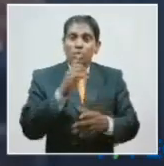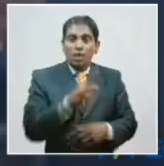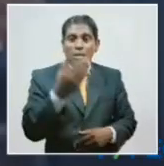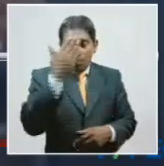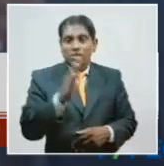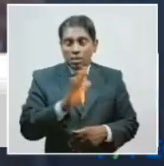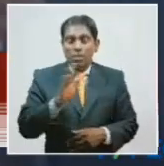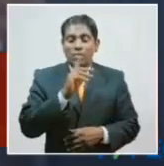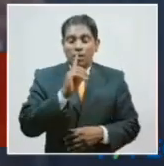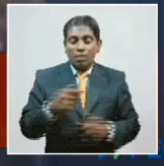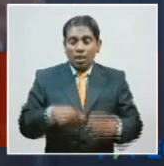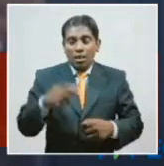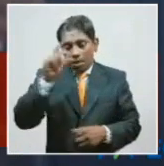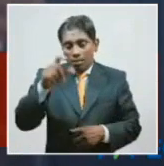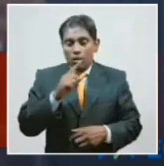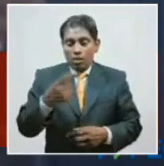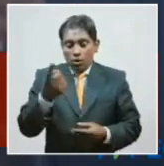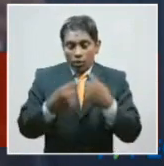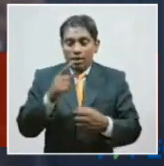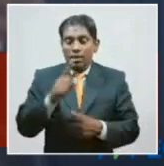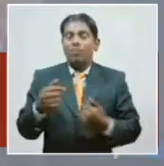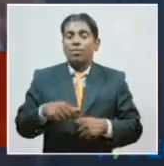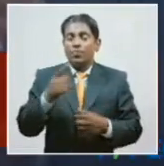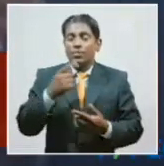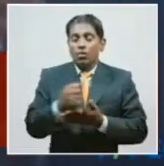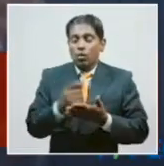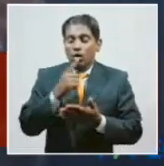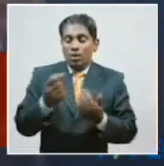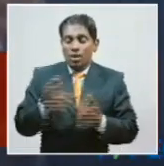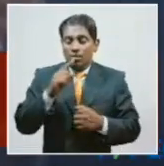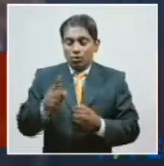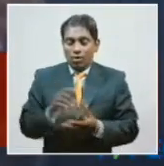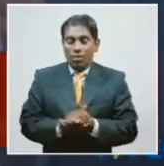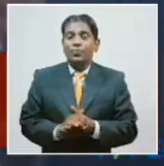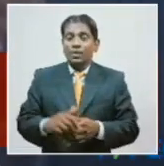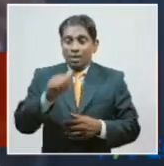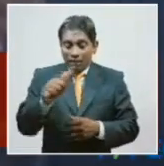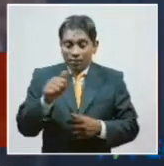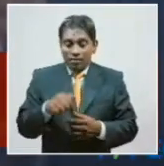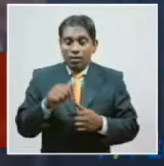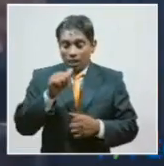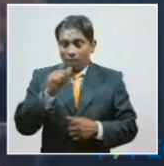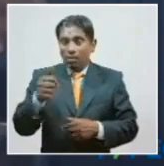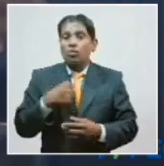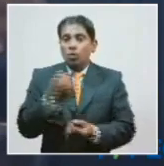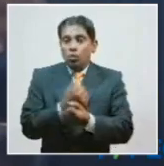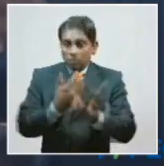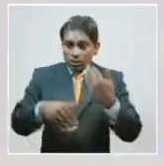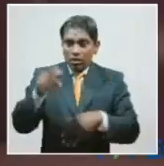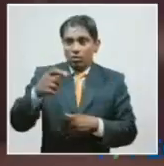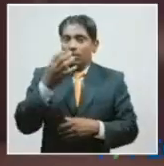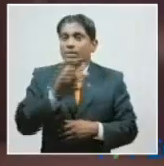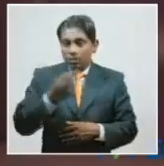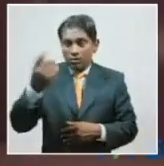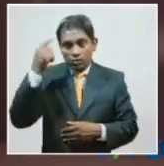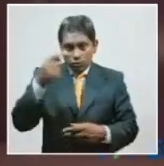පොන්දු එමුතුම පෞගේ කාලේ කරපු සිදුවීම් එක්ක කිසි දෙයකට අතනගුර ගන්න බැරි වෙලාද? ඒ හරහා මේ අතනගුර ගන්න යනවා ගරුකතා නැගනේ කාලවෙන්තු වරප්‍රසාද වාර ගන්න පයි කියන ඉල්ලීම ඔබට කරනවා. නේද